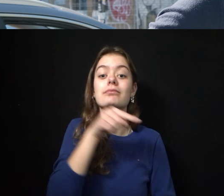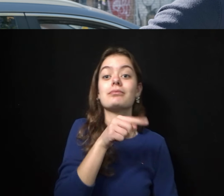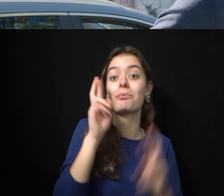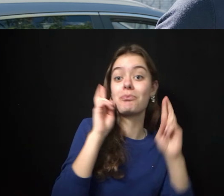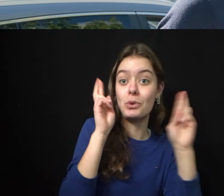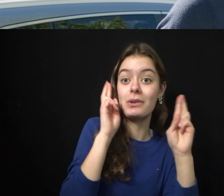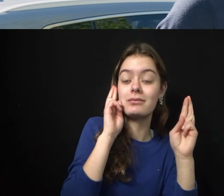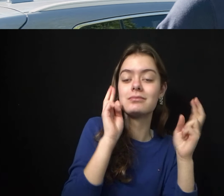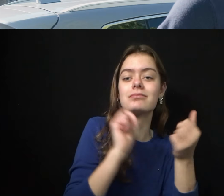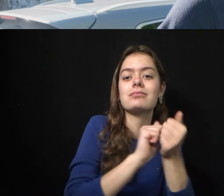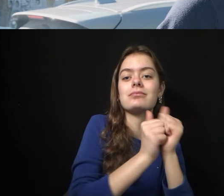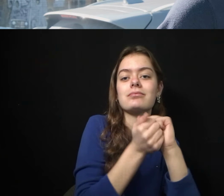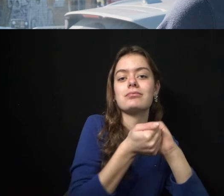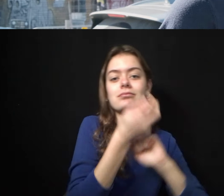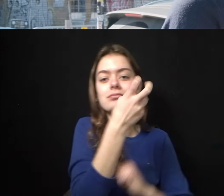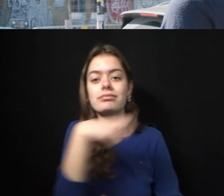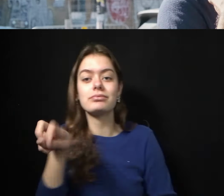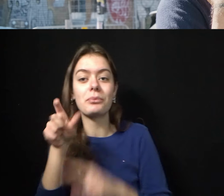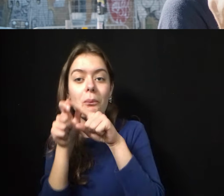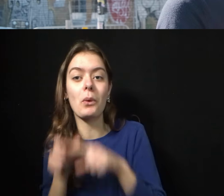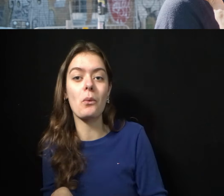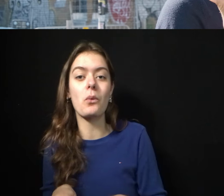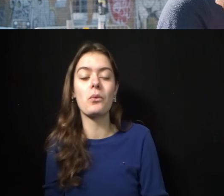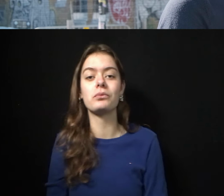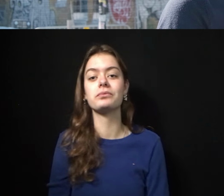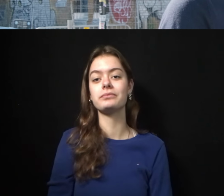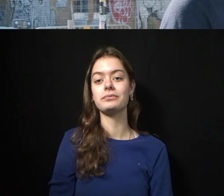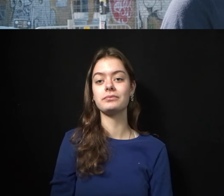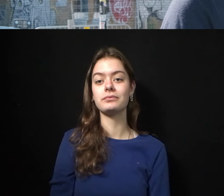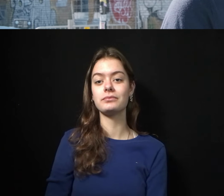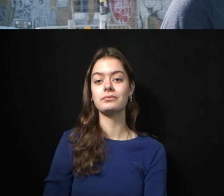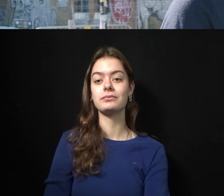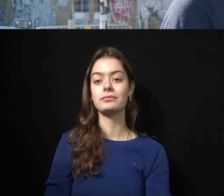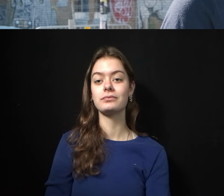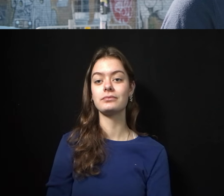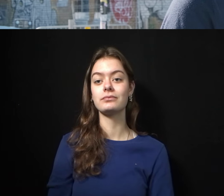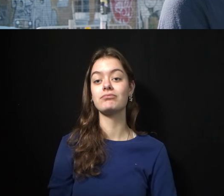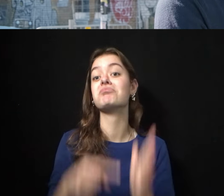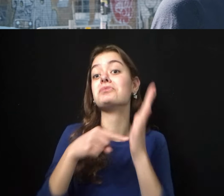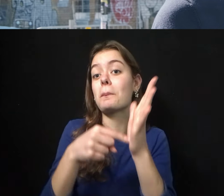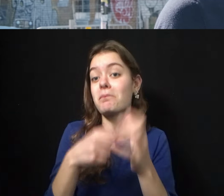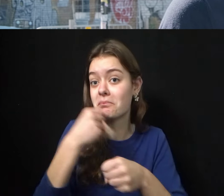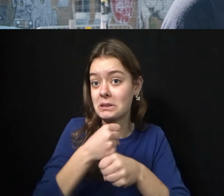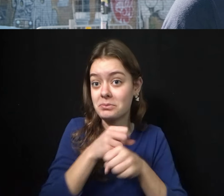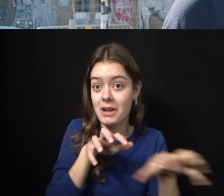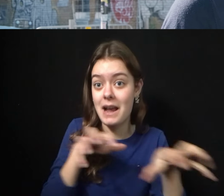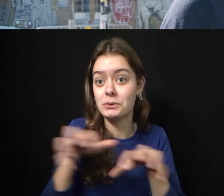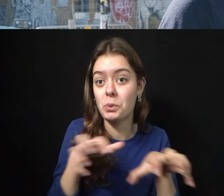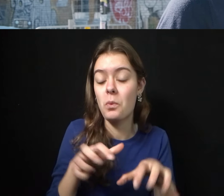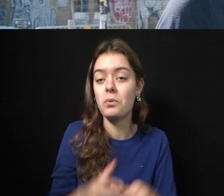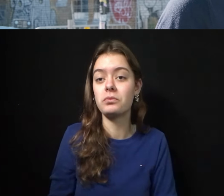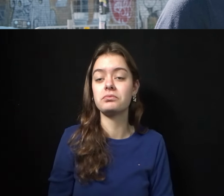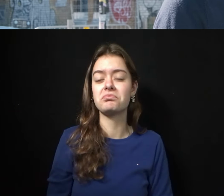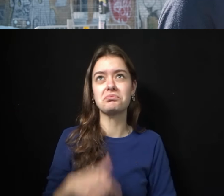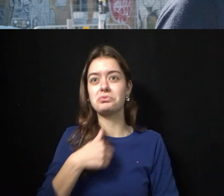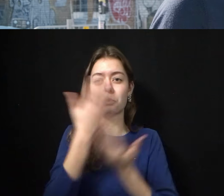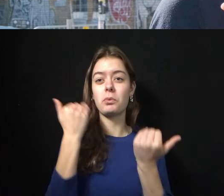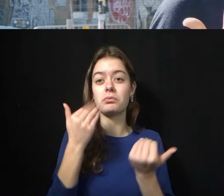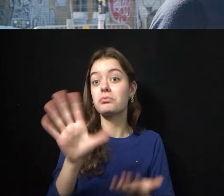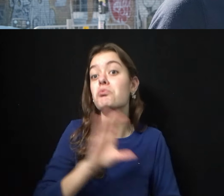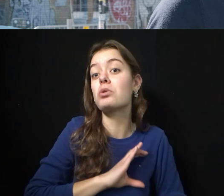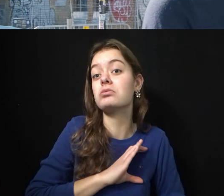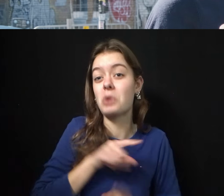peut-être des métiers où pas nécessairement que le bruit peut se transformer en mots, là, mais mettons des